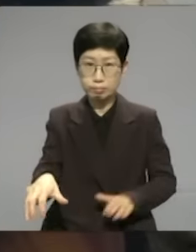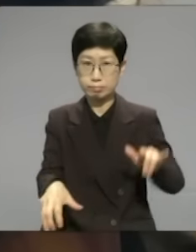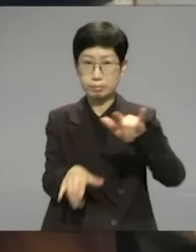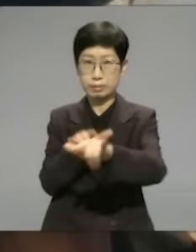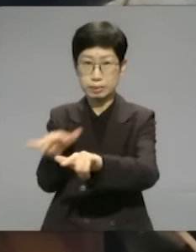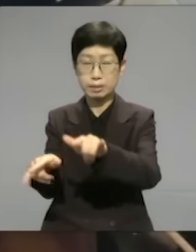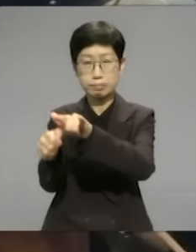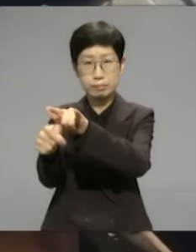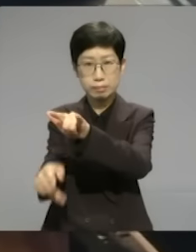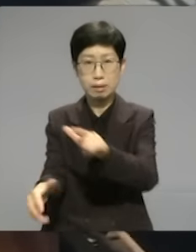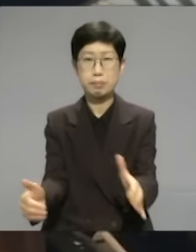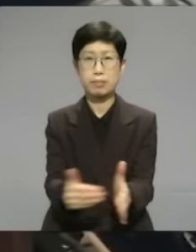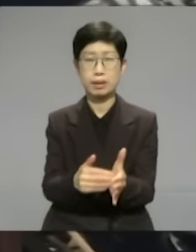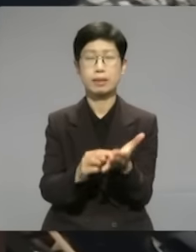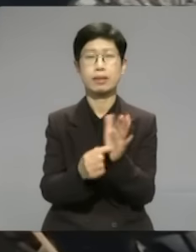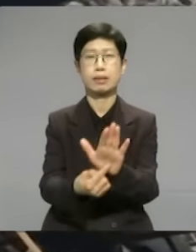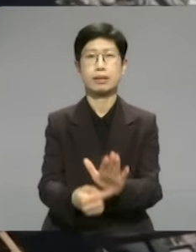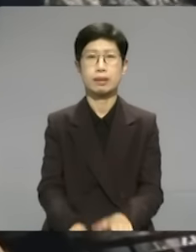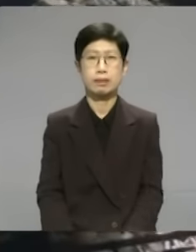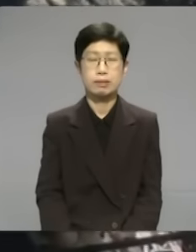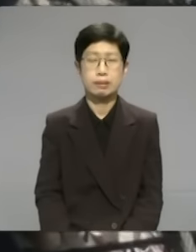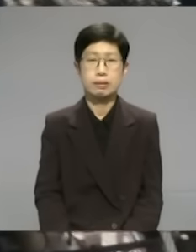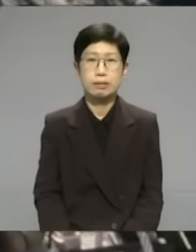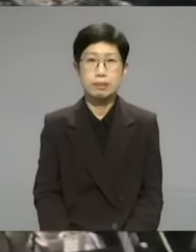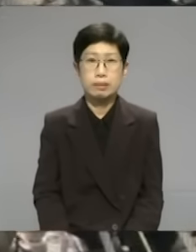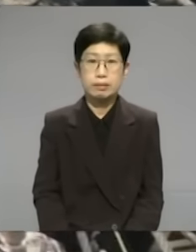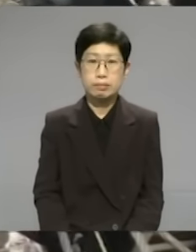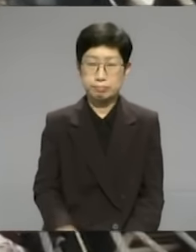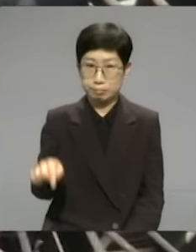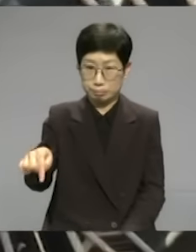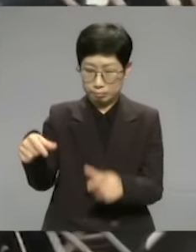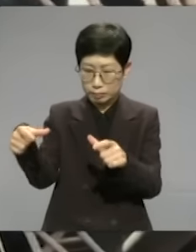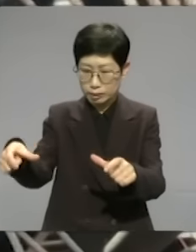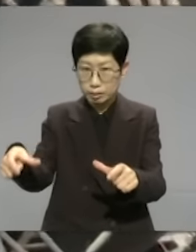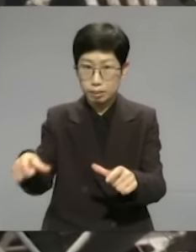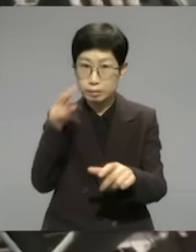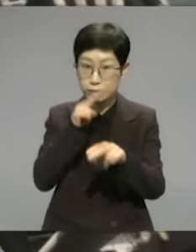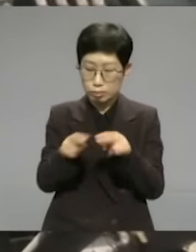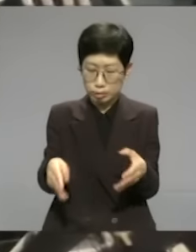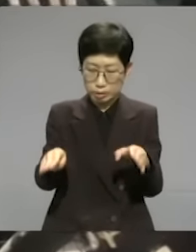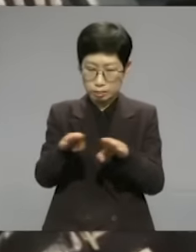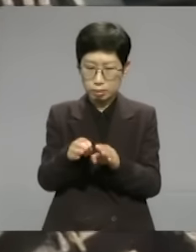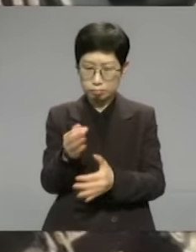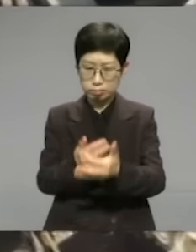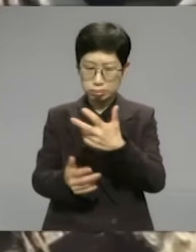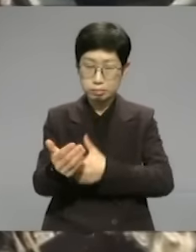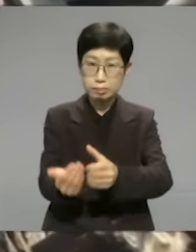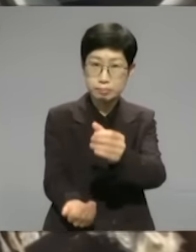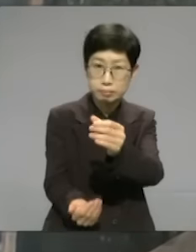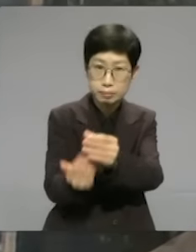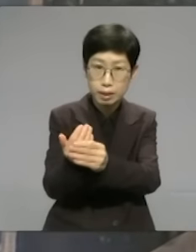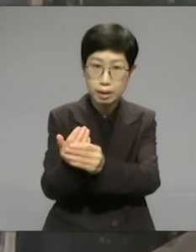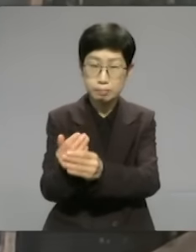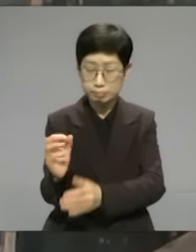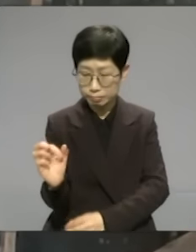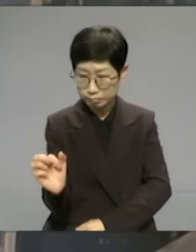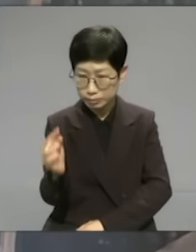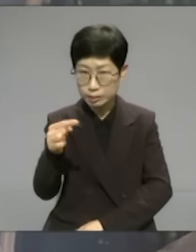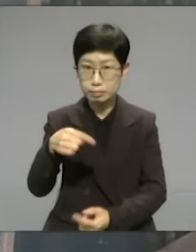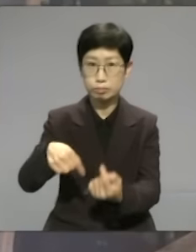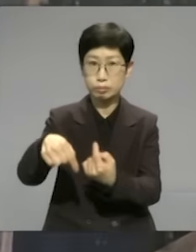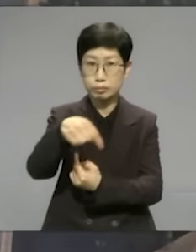공격했다고 밝혔습니다. 타스통신은 크라스노다르주의 정유시설은 화재가 발생하면서 부분적으로